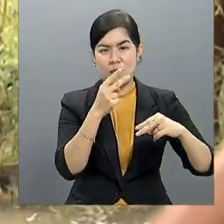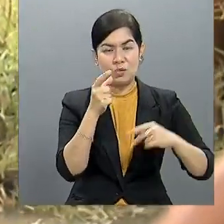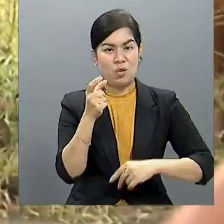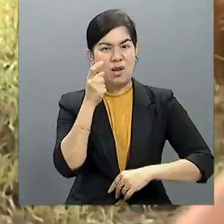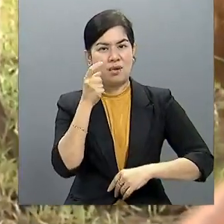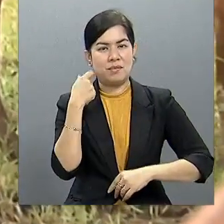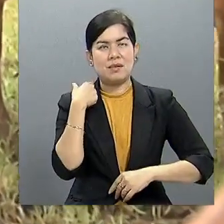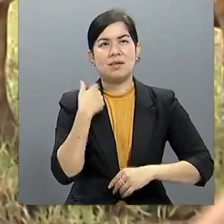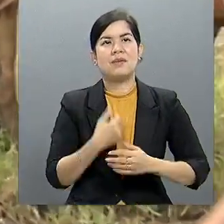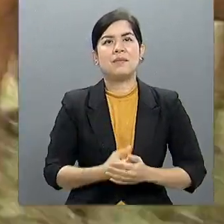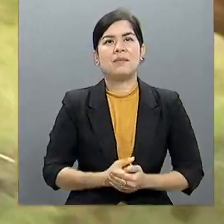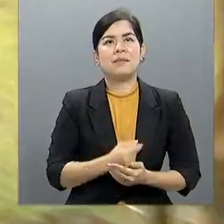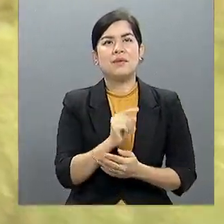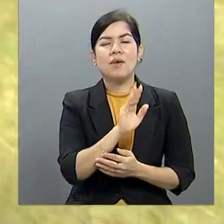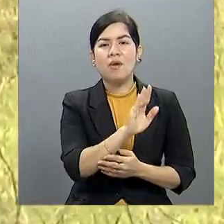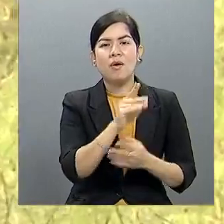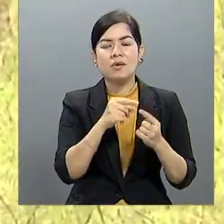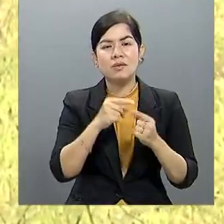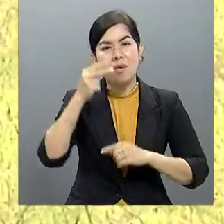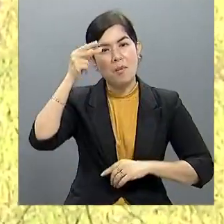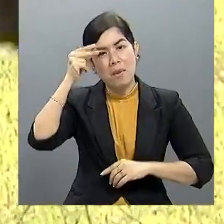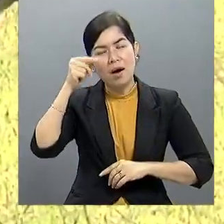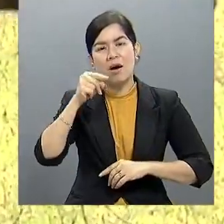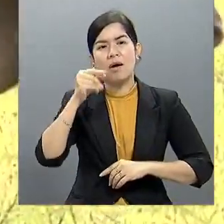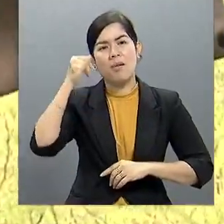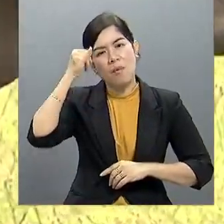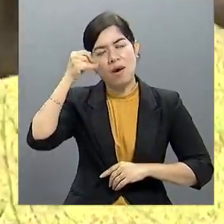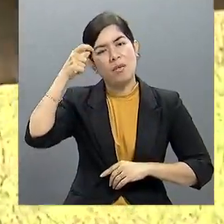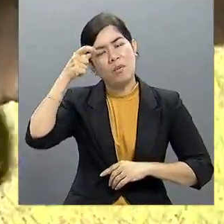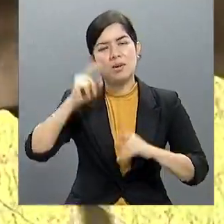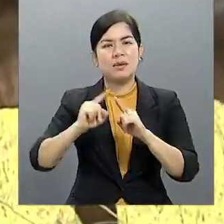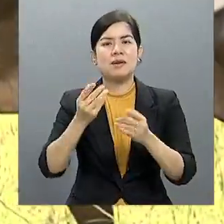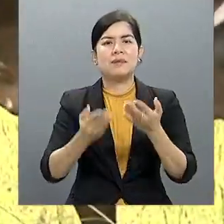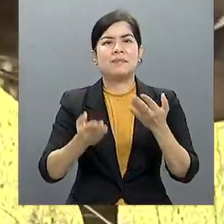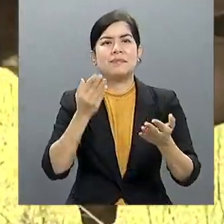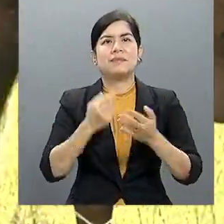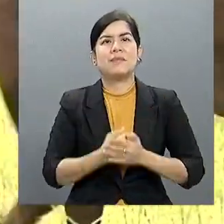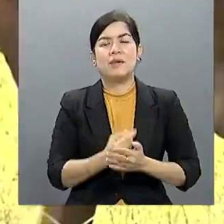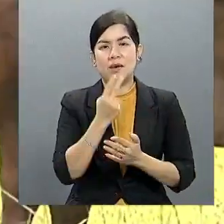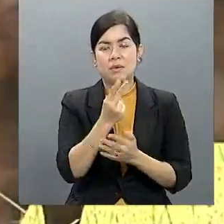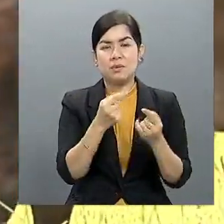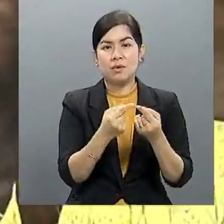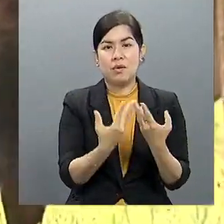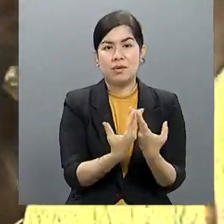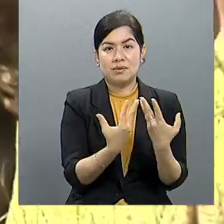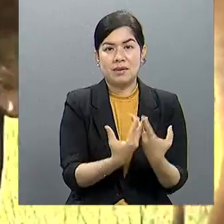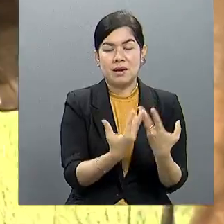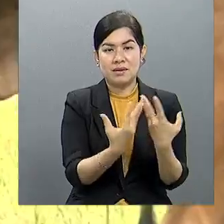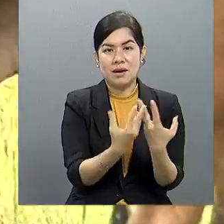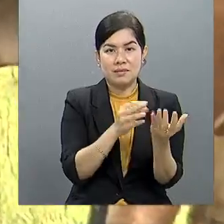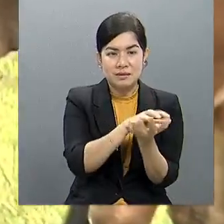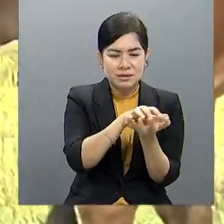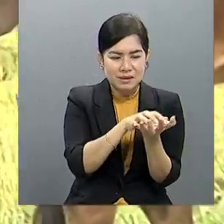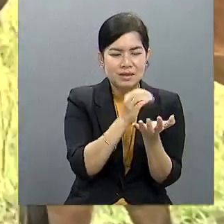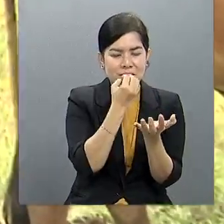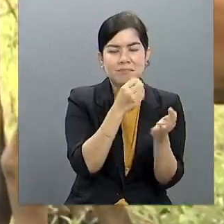สปีชีดีรถคอด้วยความอาหารอย่แกเปเวแต่ถสอะ ถ้ามี